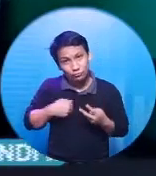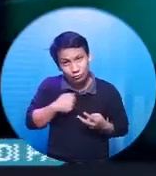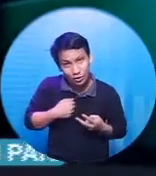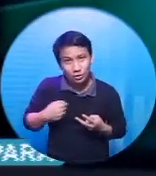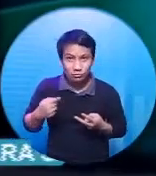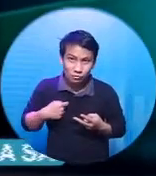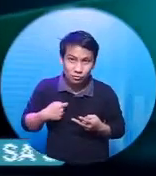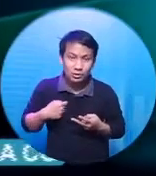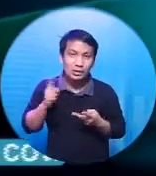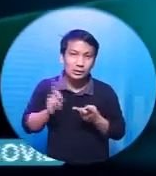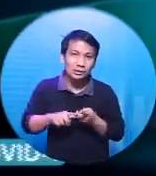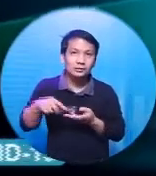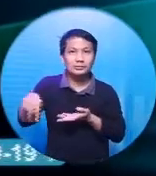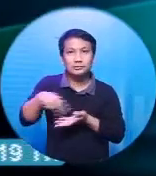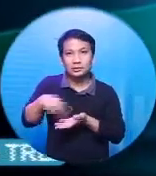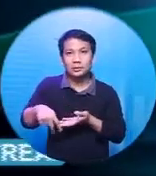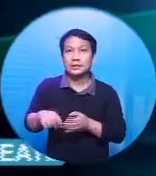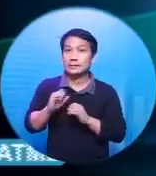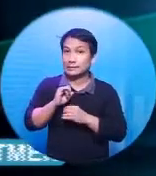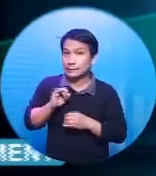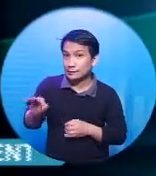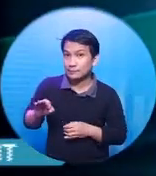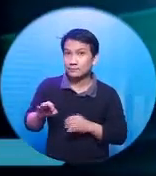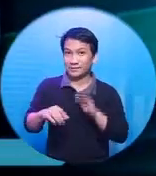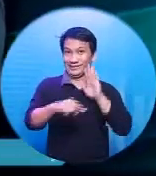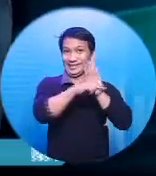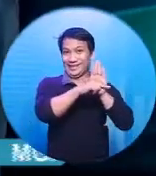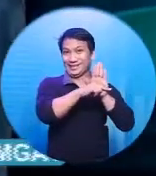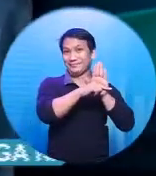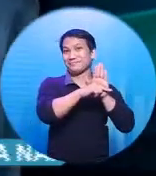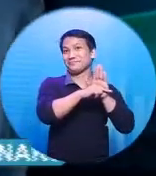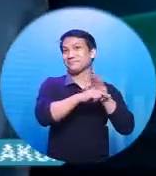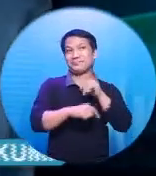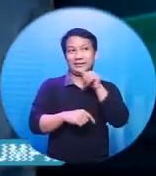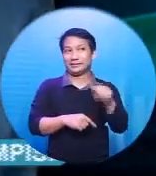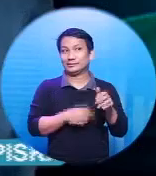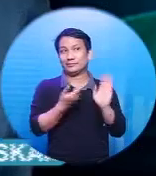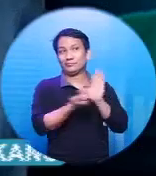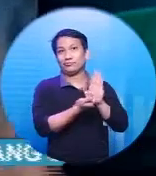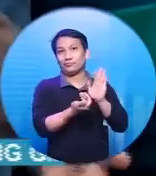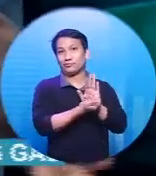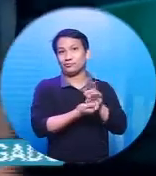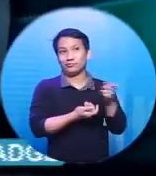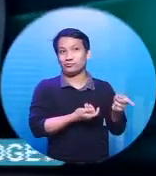rito. Oh. Kapag nag-negative. Okay? Yan yung deal.